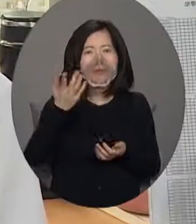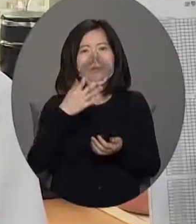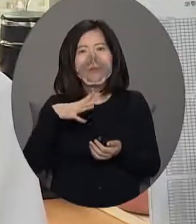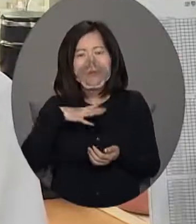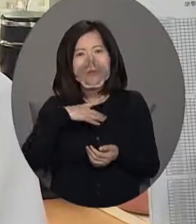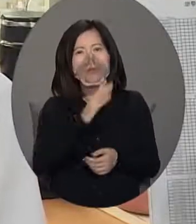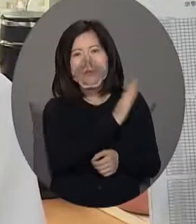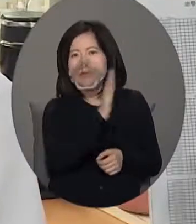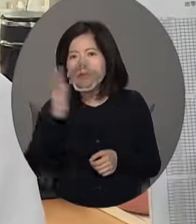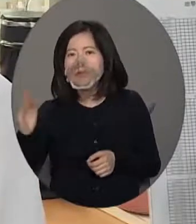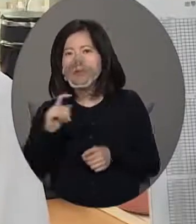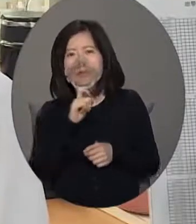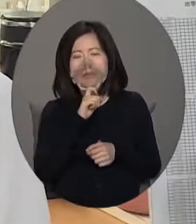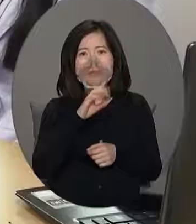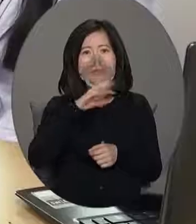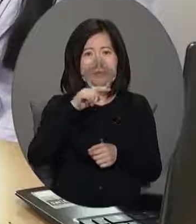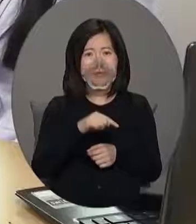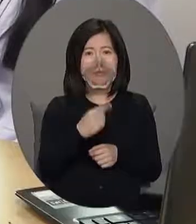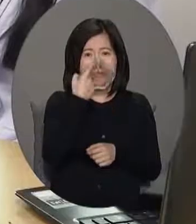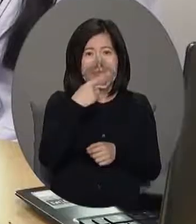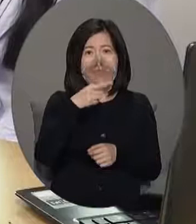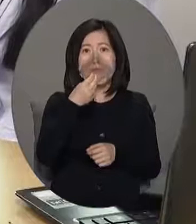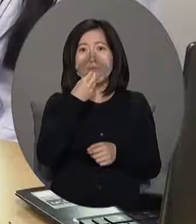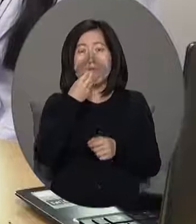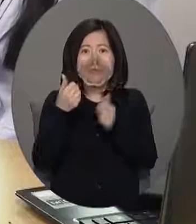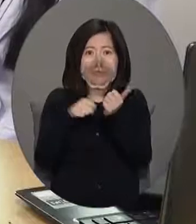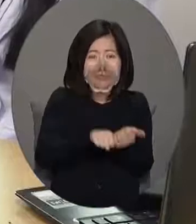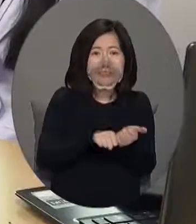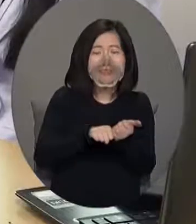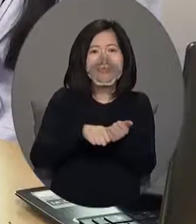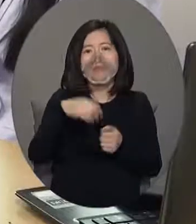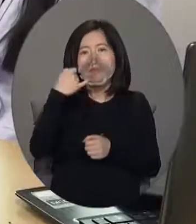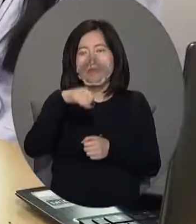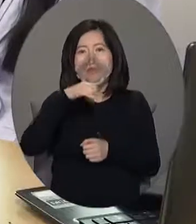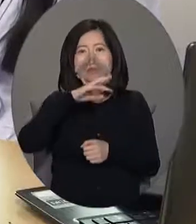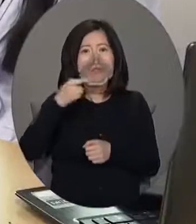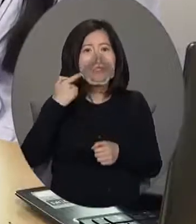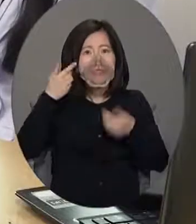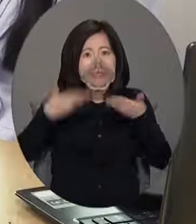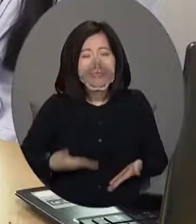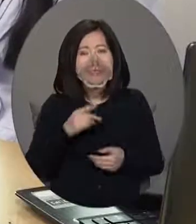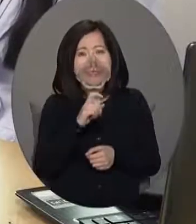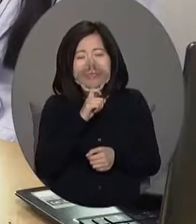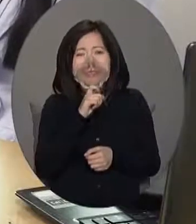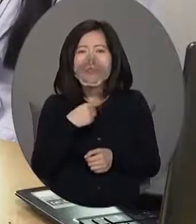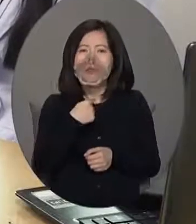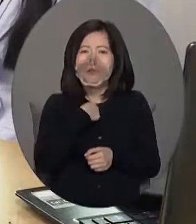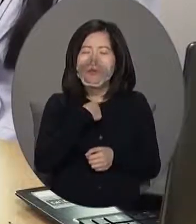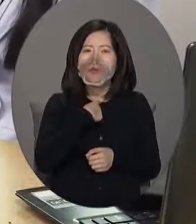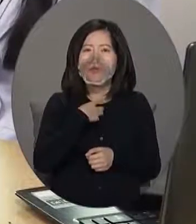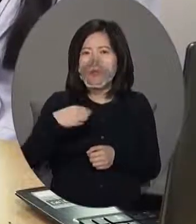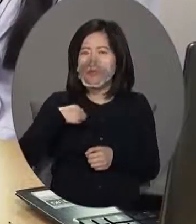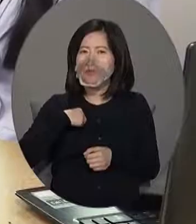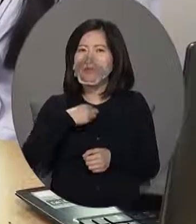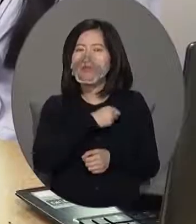同嘅。咁所以咧，我哋就唔好單純靠食療去幫助你個症狀啦。如果你個症狀係比較嚴重一啲嘅話，咁可能咧都要向醫